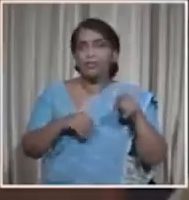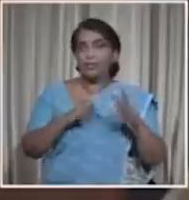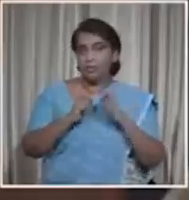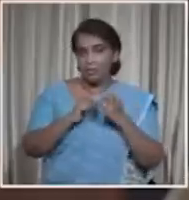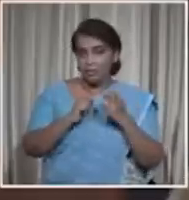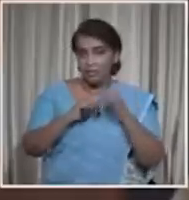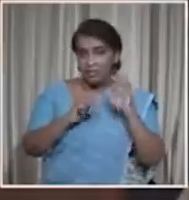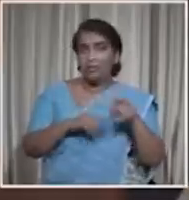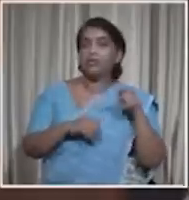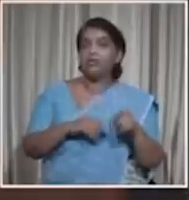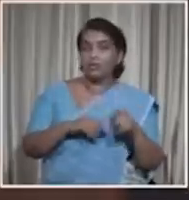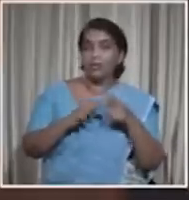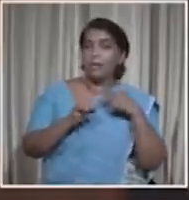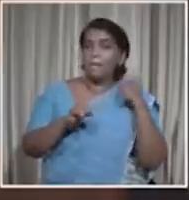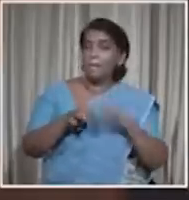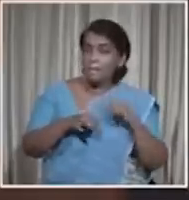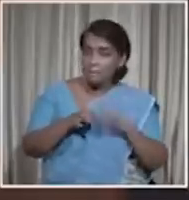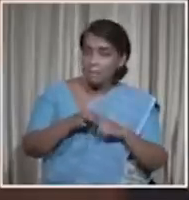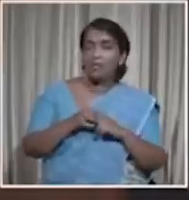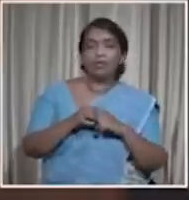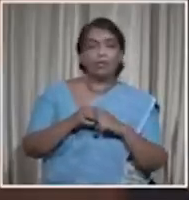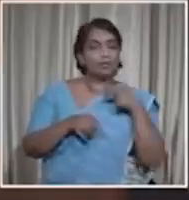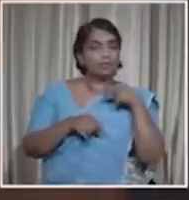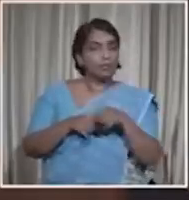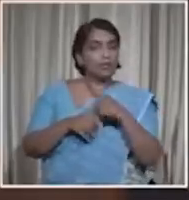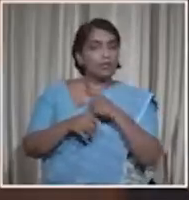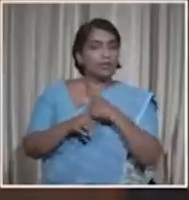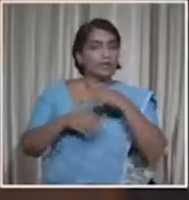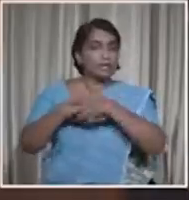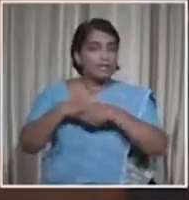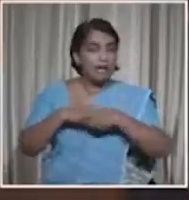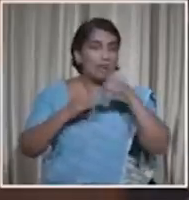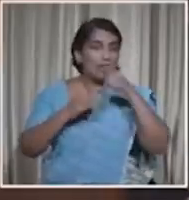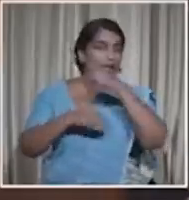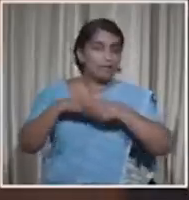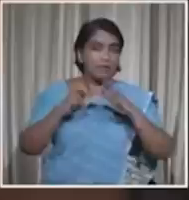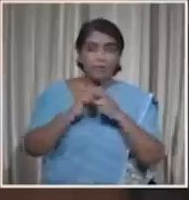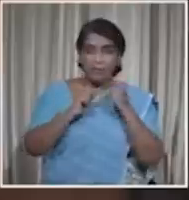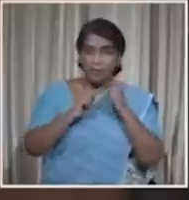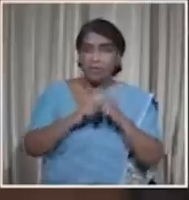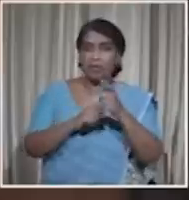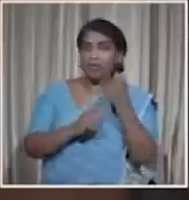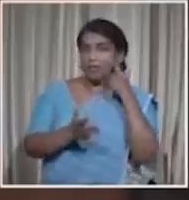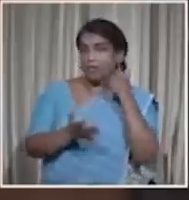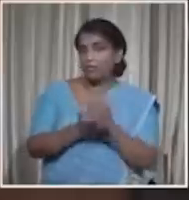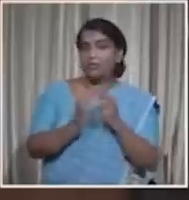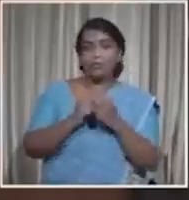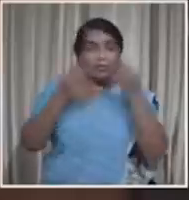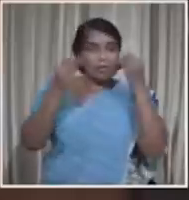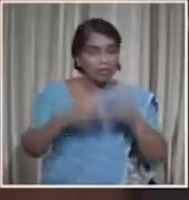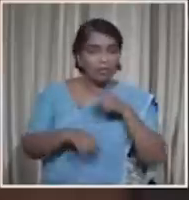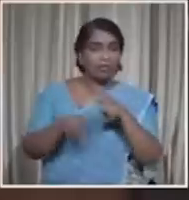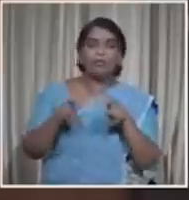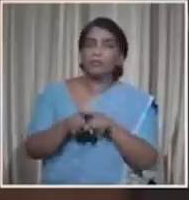73 வருட பிரச்சனை, ஜாதிவாதை இன்றைய இனவாதத்தை மிக மேலோதை செய்து பொருளாதார ரீதியாக எதையுமே நாங்கள் செய்யாமல் நிக்கத்திலே மாட்டி